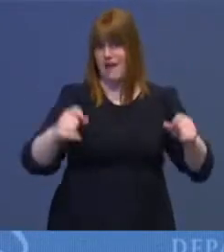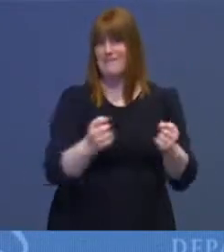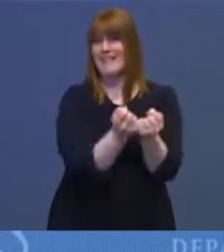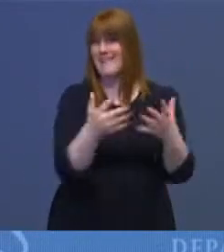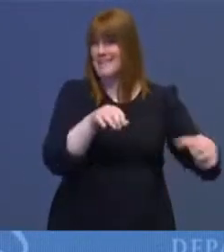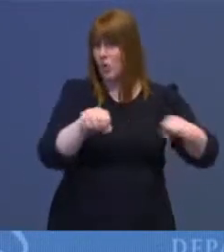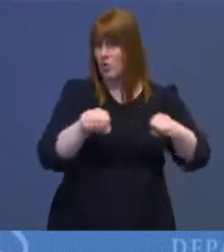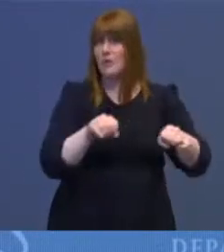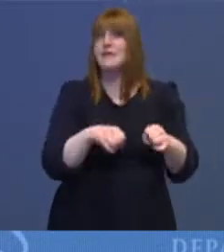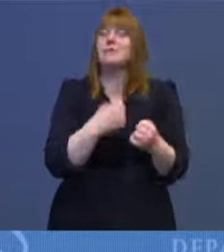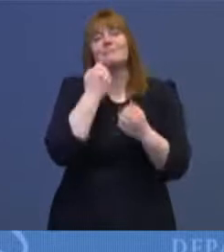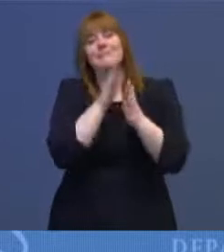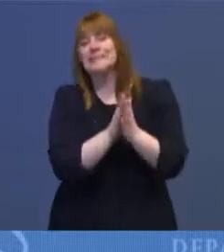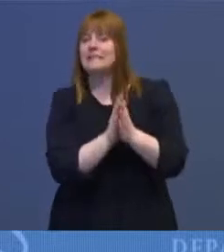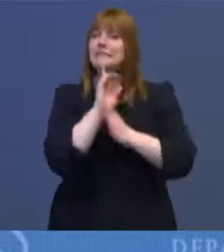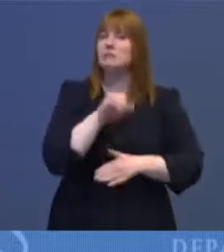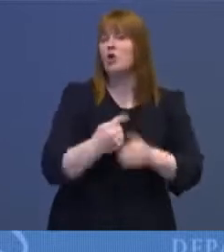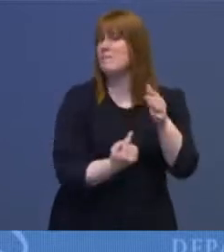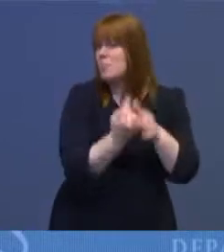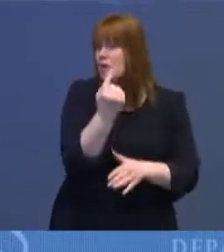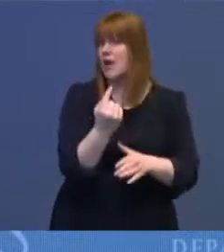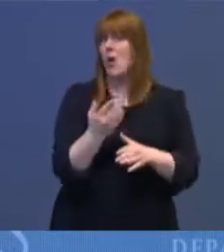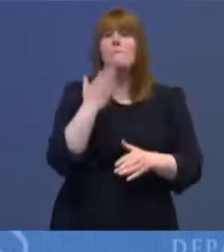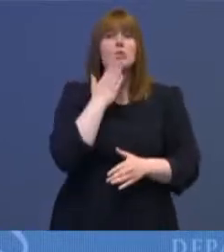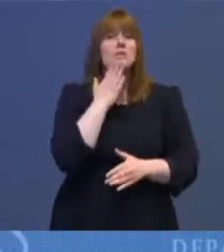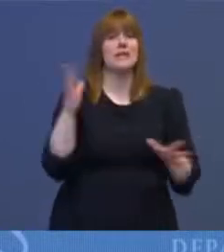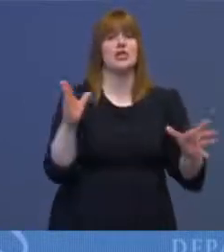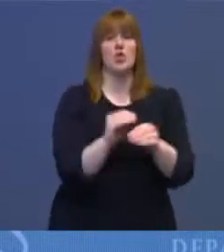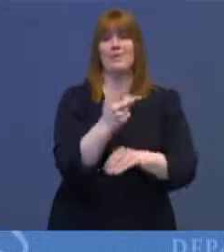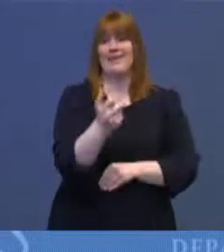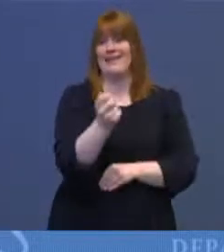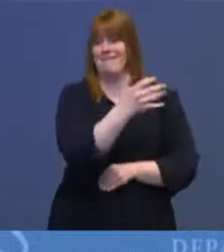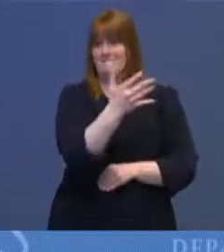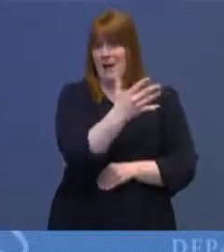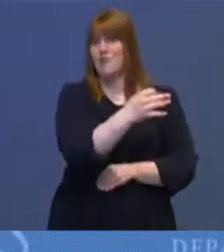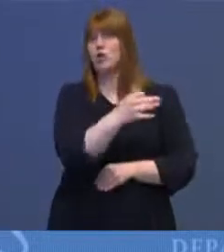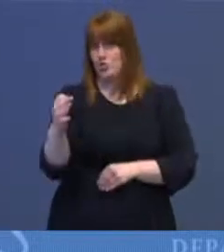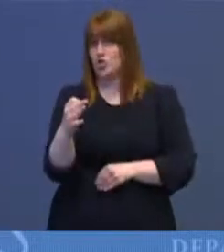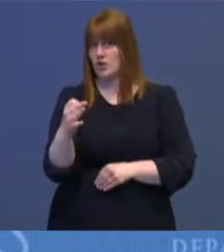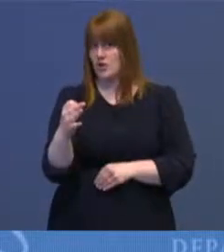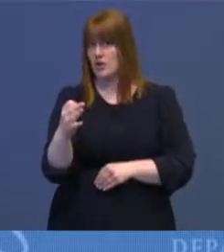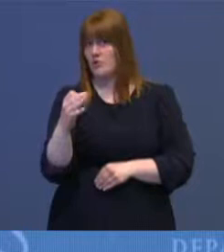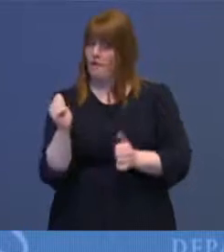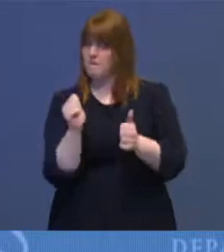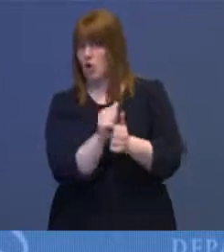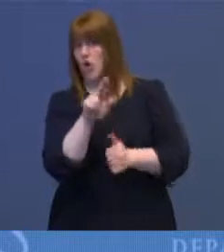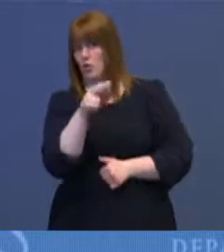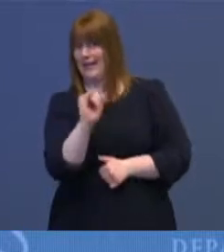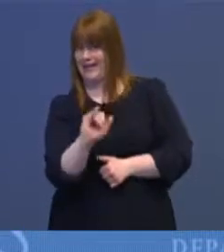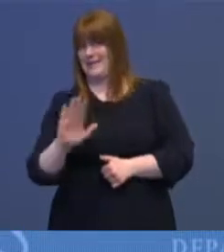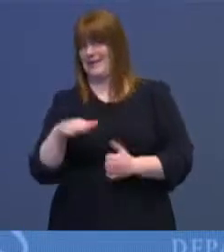om å bosette til sammen 35 000 i tråd med anslaget fra UDI. Og jeg vil fremover